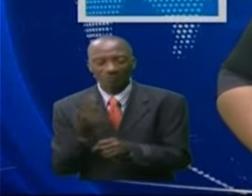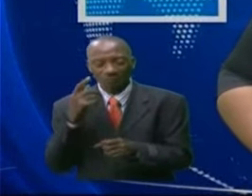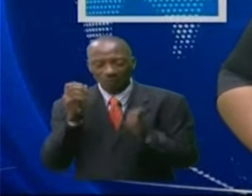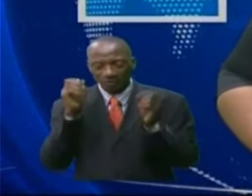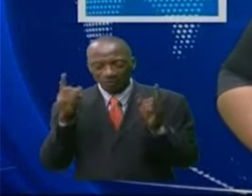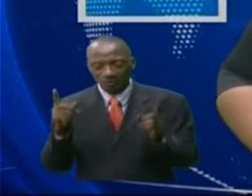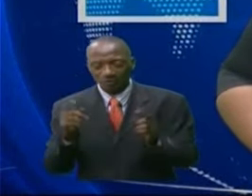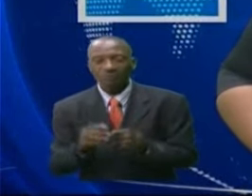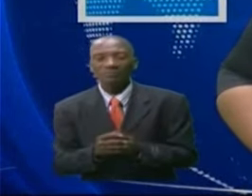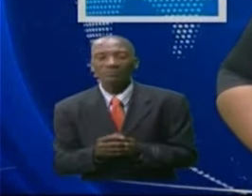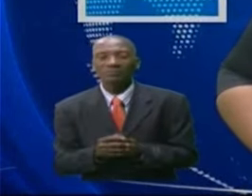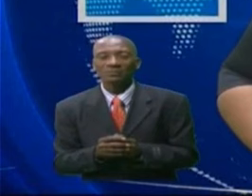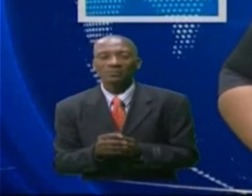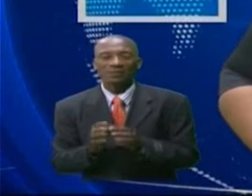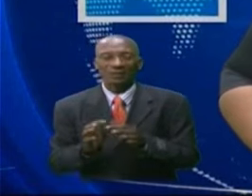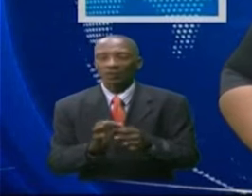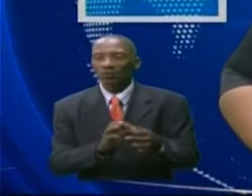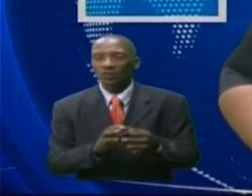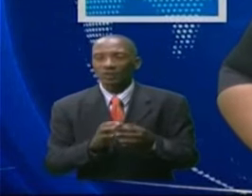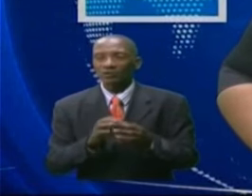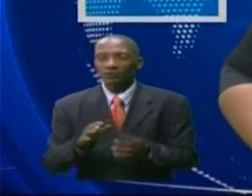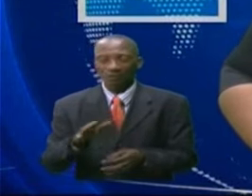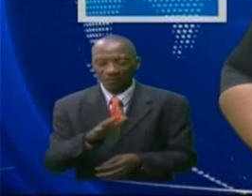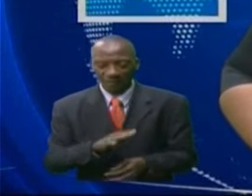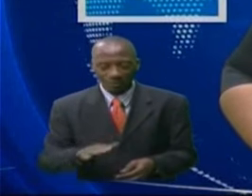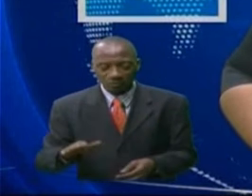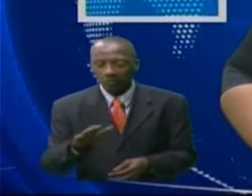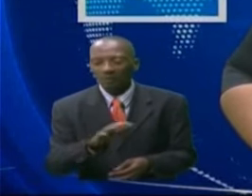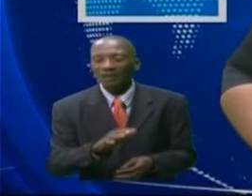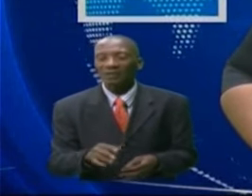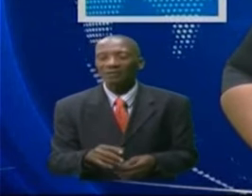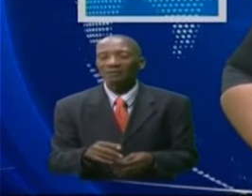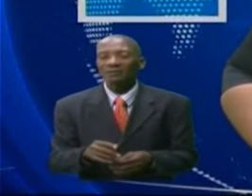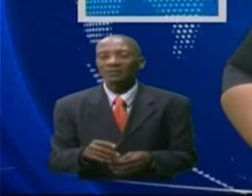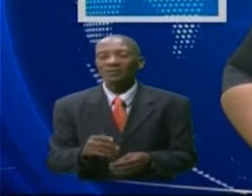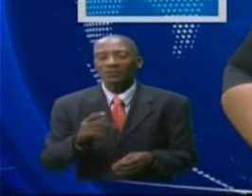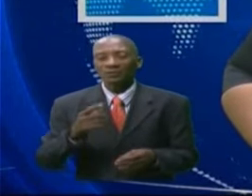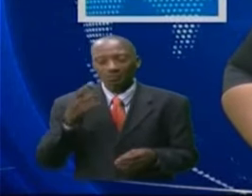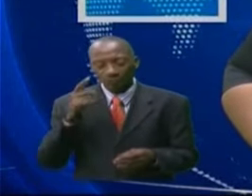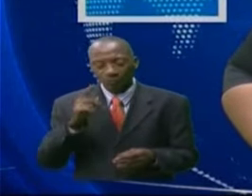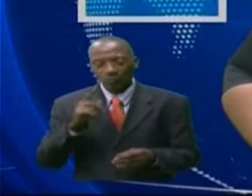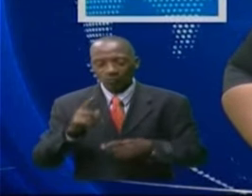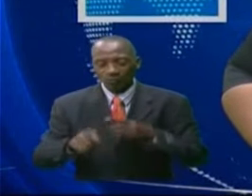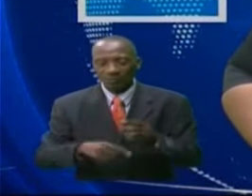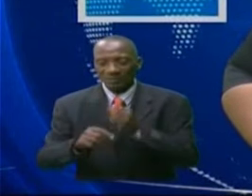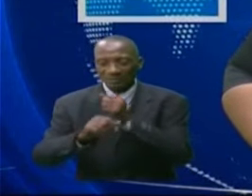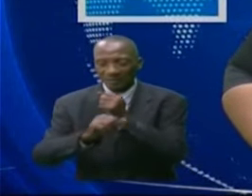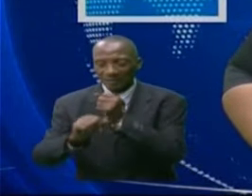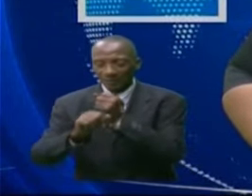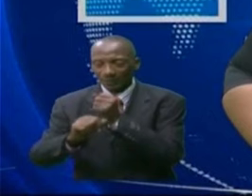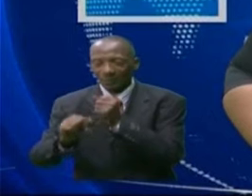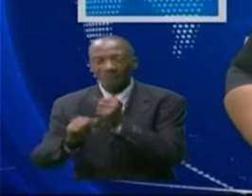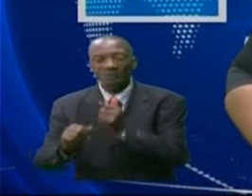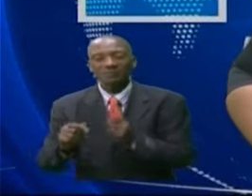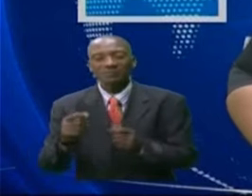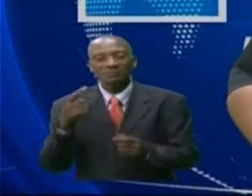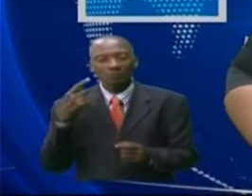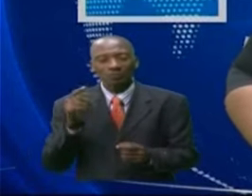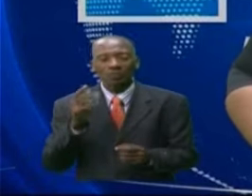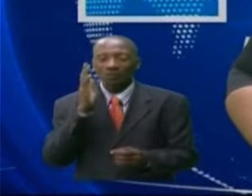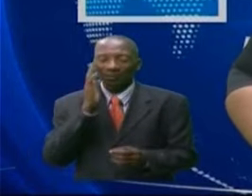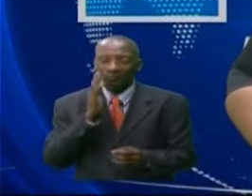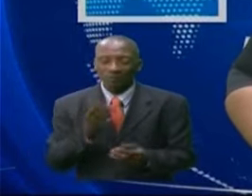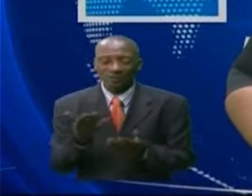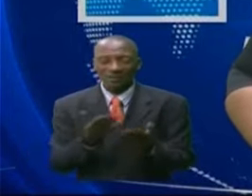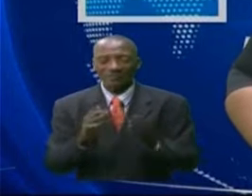Coalition nationale de l'éducation pour tous en RDC a lancé une campagne pour faire rimer éducation et nouvelles technologies de la communication.